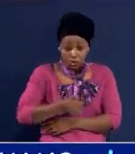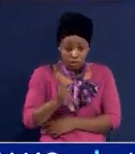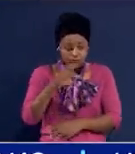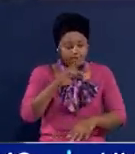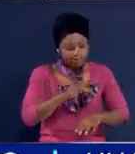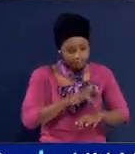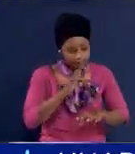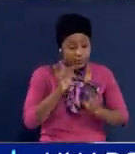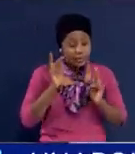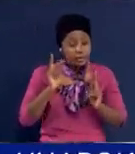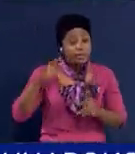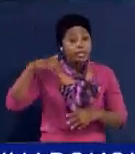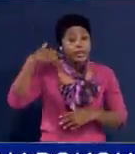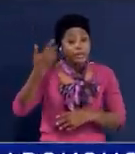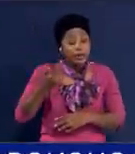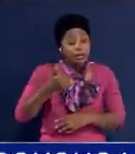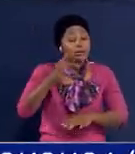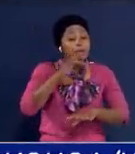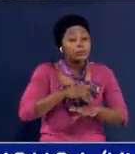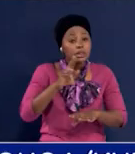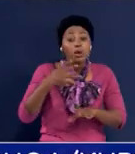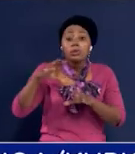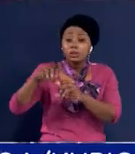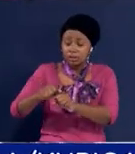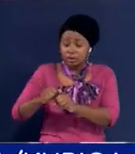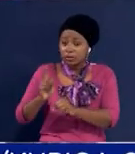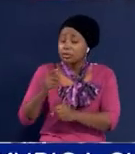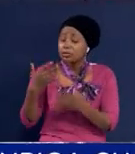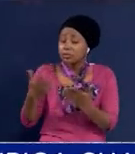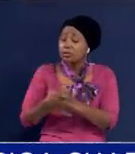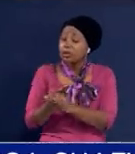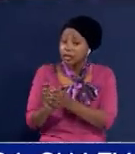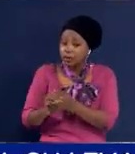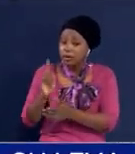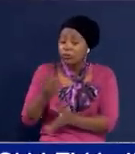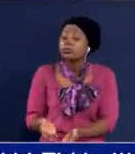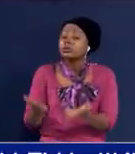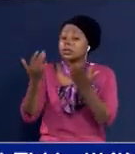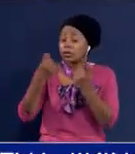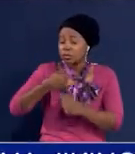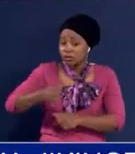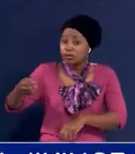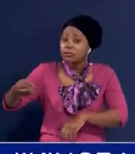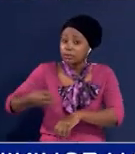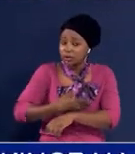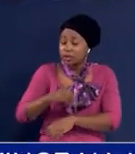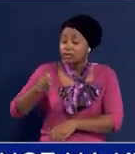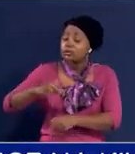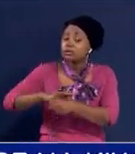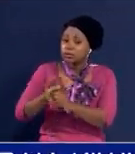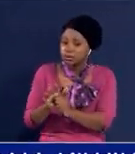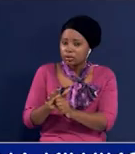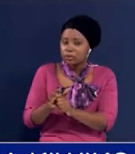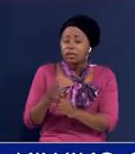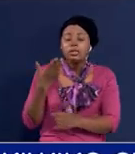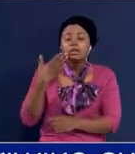ukikishika, endapo baada ya kukigusa au kukishika haujanawa mikono, kuna uwezekano ukajiambukiza virusi vya corona. Kwa hiyo ni muhimu